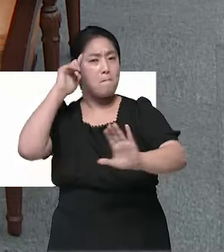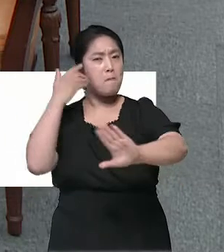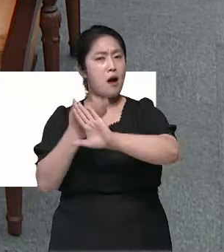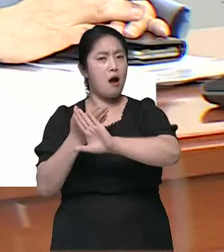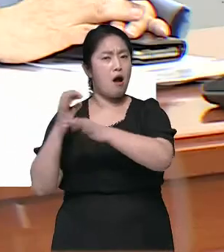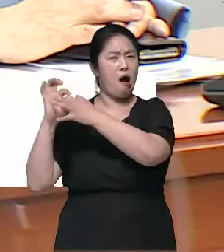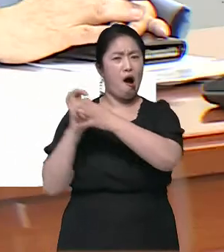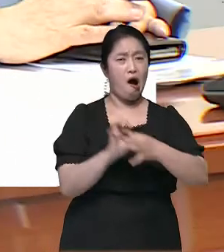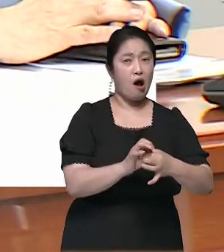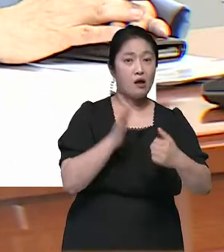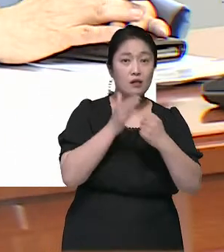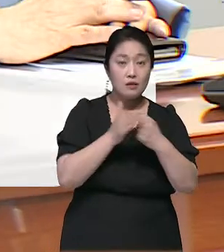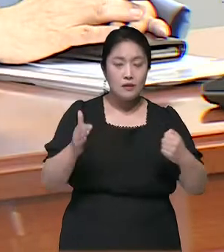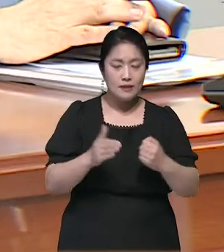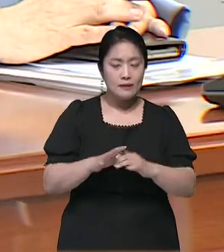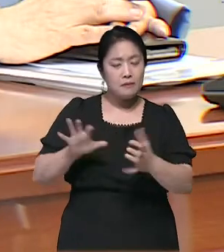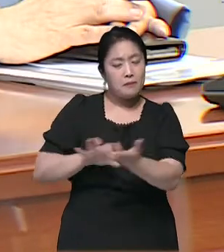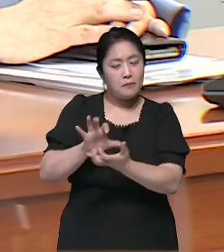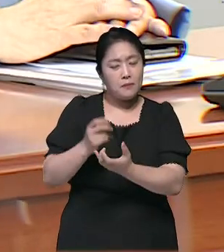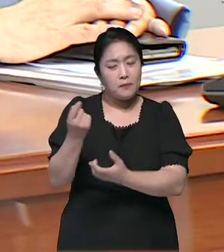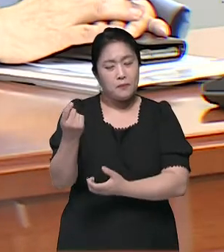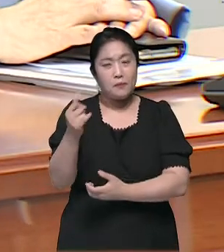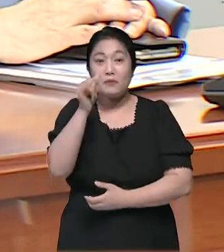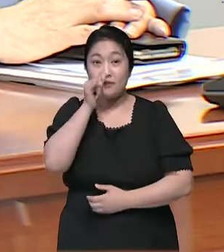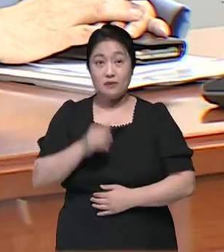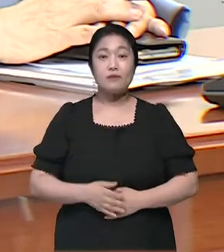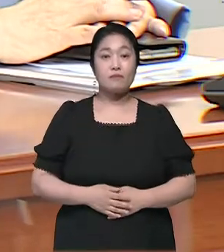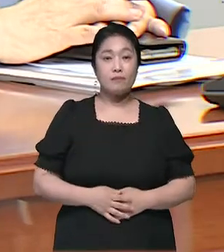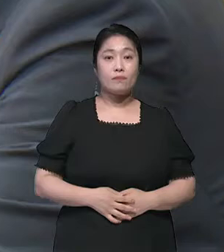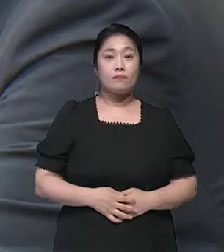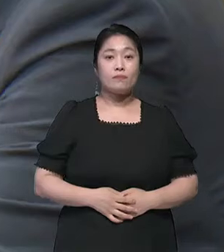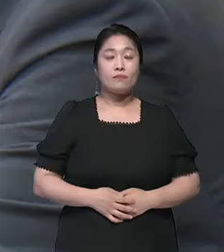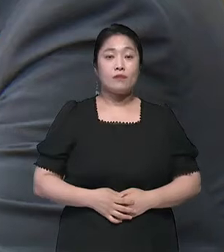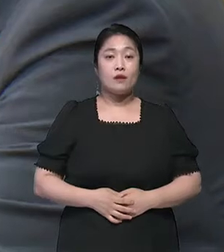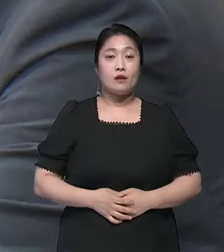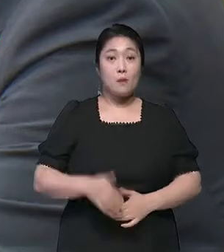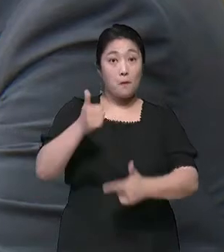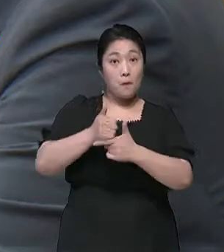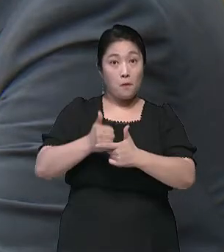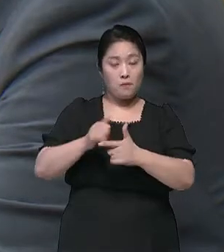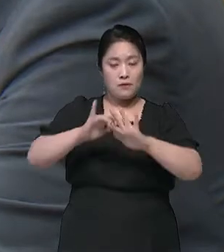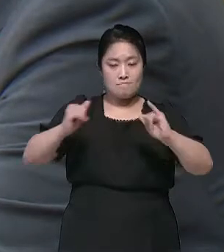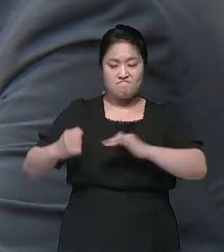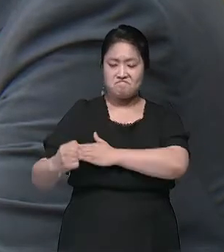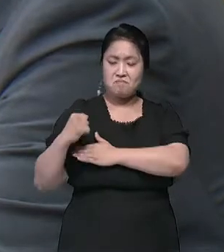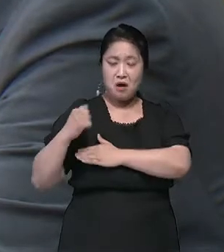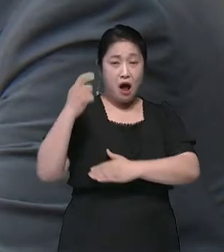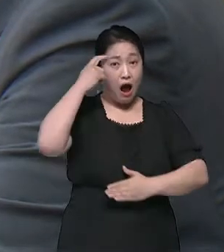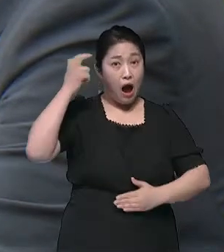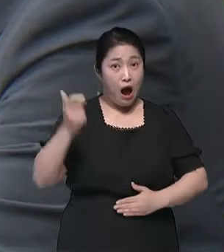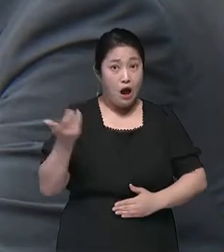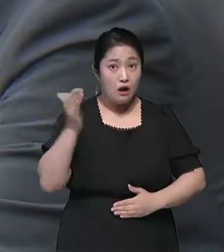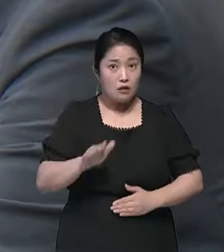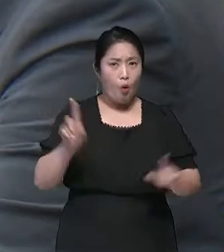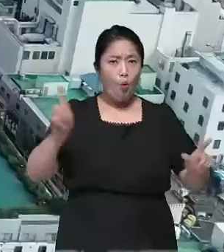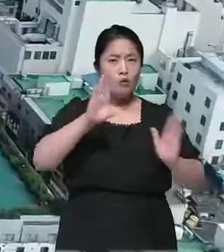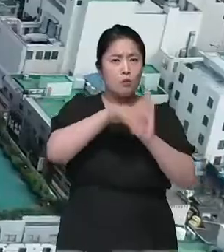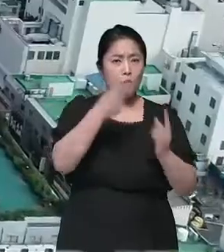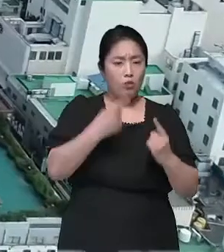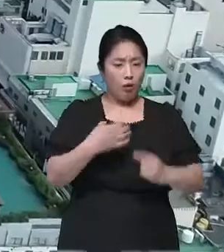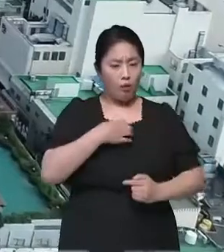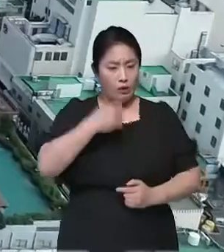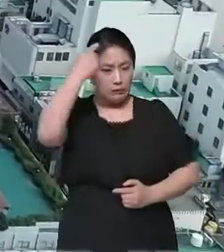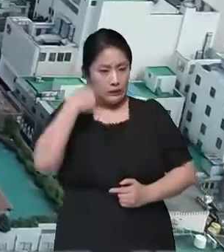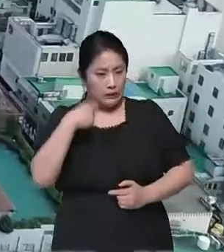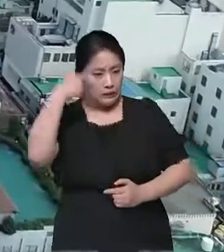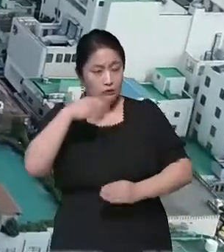반발이 계속되면서 불신은 남아있습니다. 호남 맹주를 자처해왔지만 그 어느 때보다